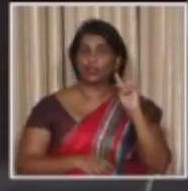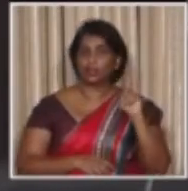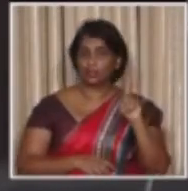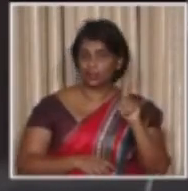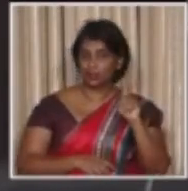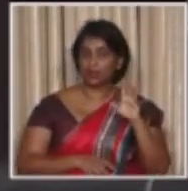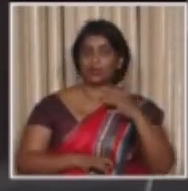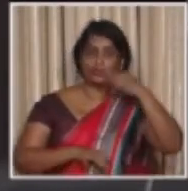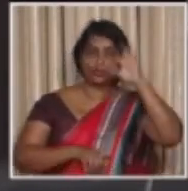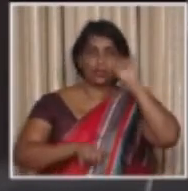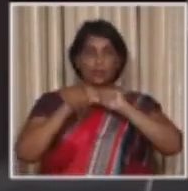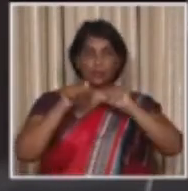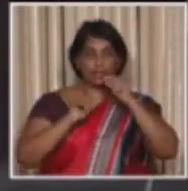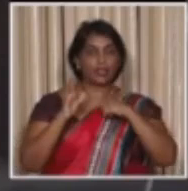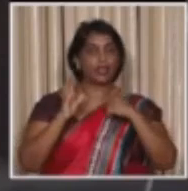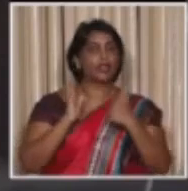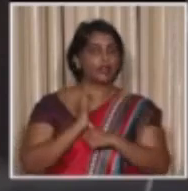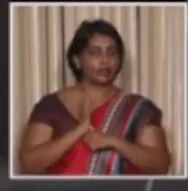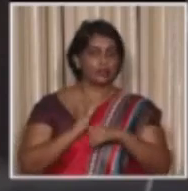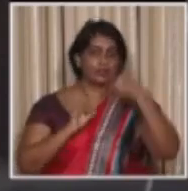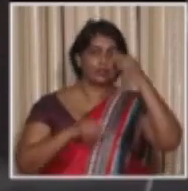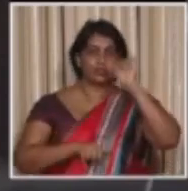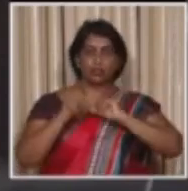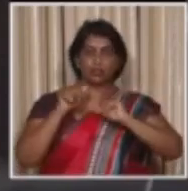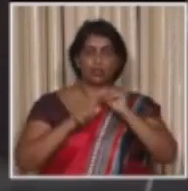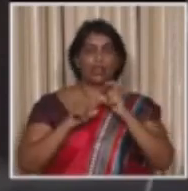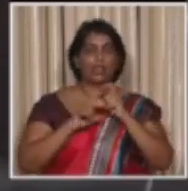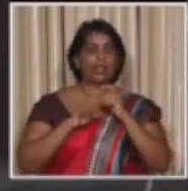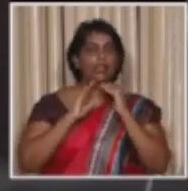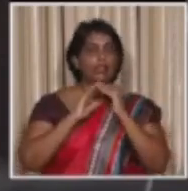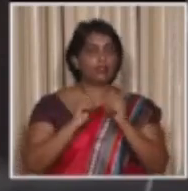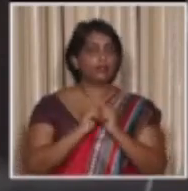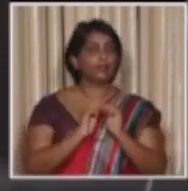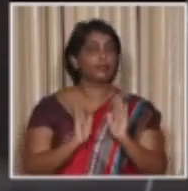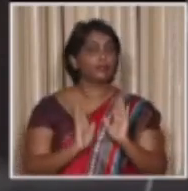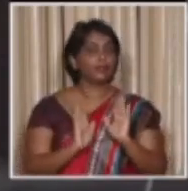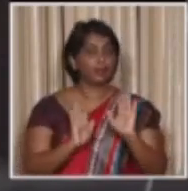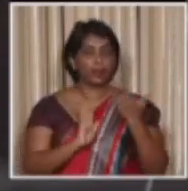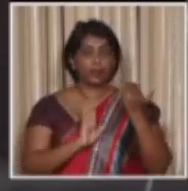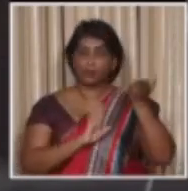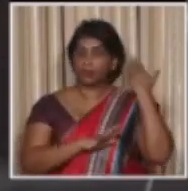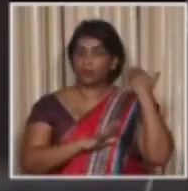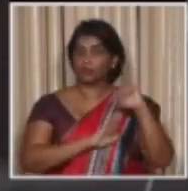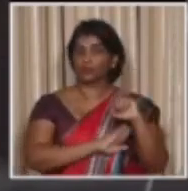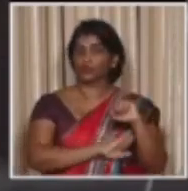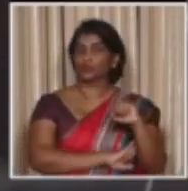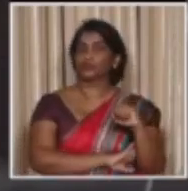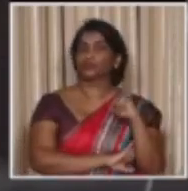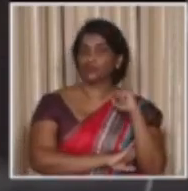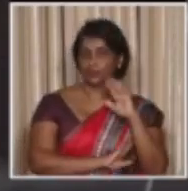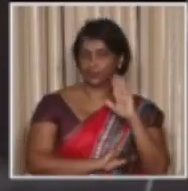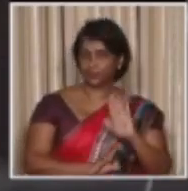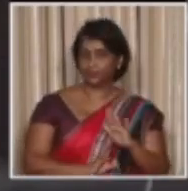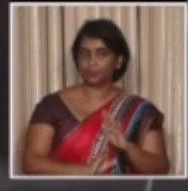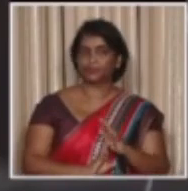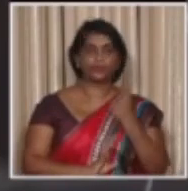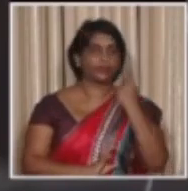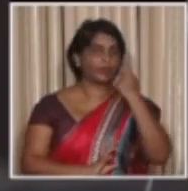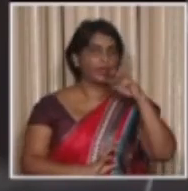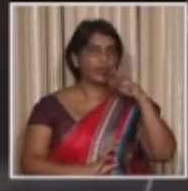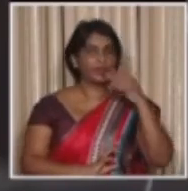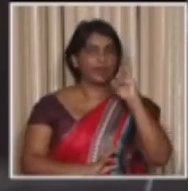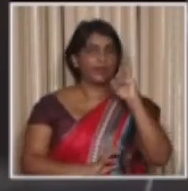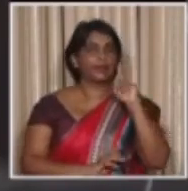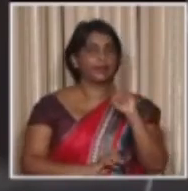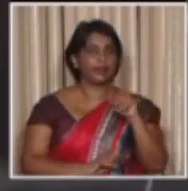දරණ ආයුර්වේද පනත මගින් ආයුර්වේද වෛද්‍ය දෙපාර්තමේන්තුවක් පිහිටීමට එදා ශක්තිමත් කළා 1961